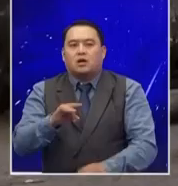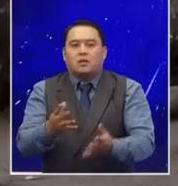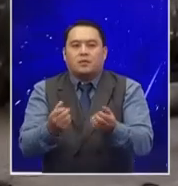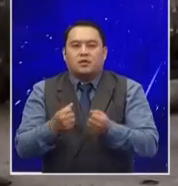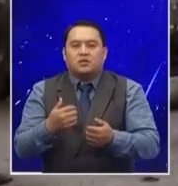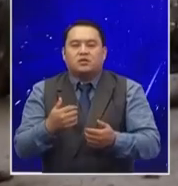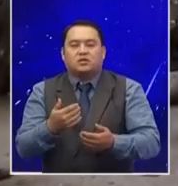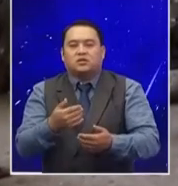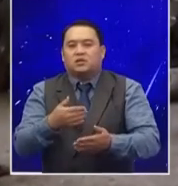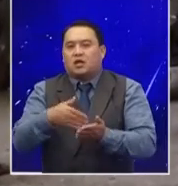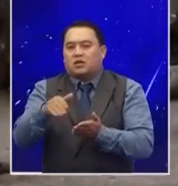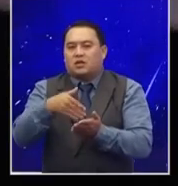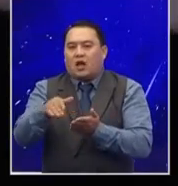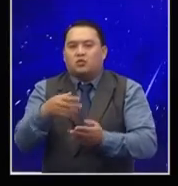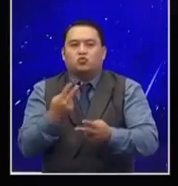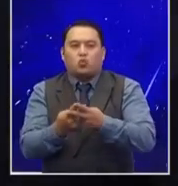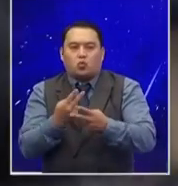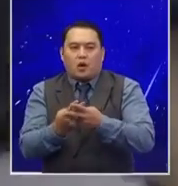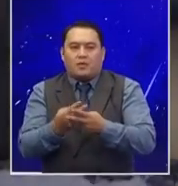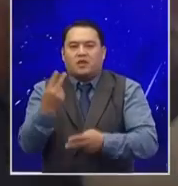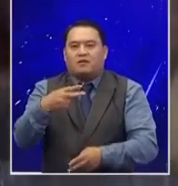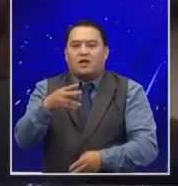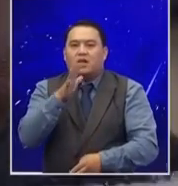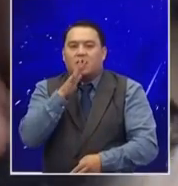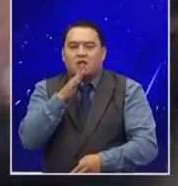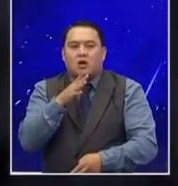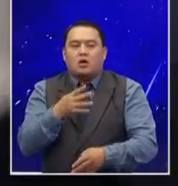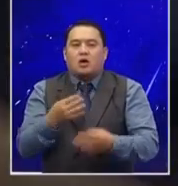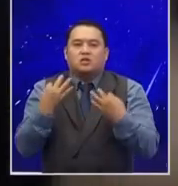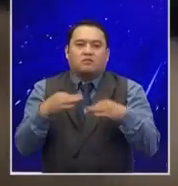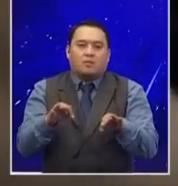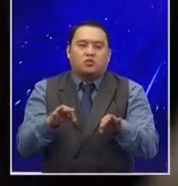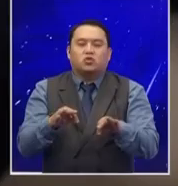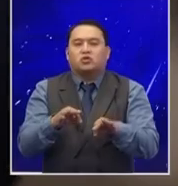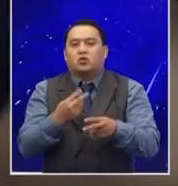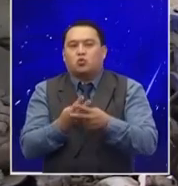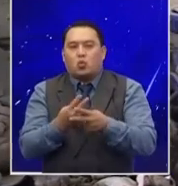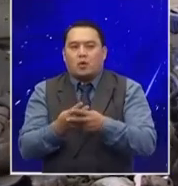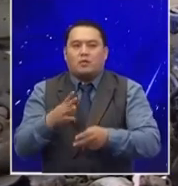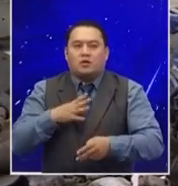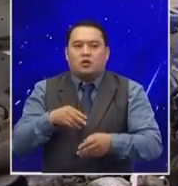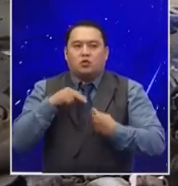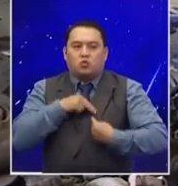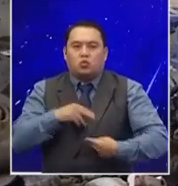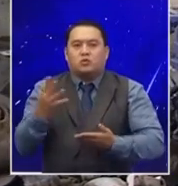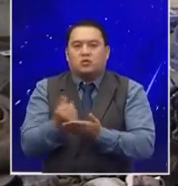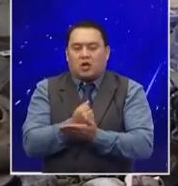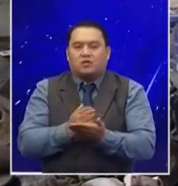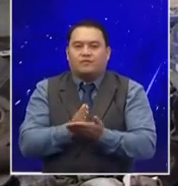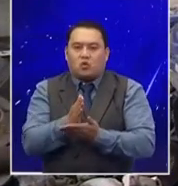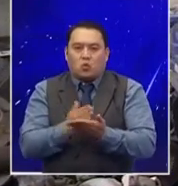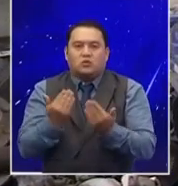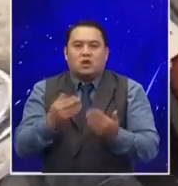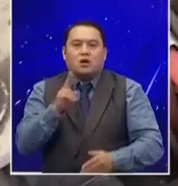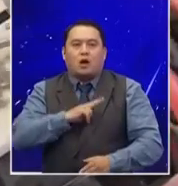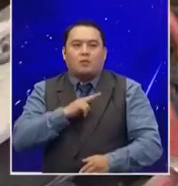не спешили. Причина – судимость. 20-летний парень год назад условно освободился из тюрьмы. Трудоустроиться ему помогли в службе пробации. Сейчас